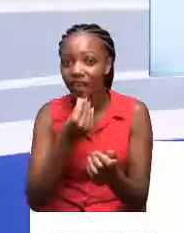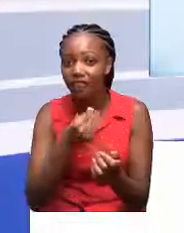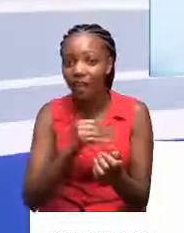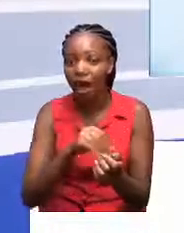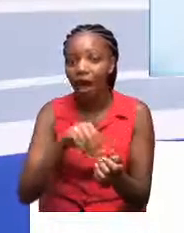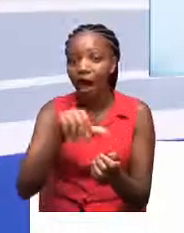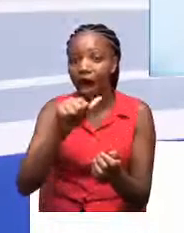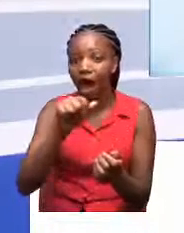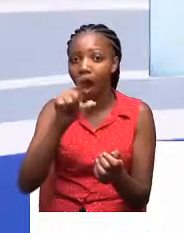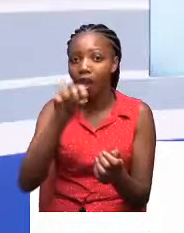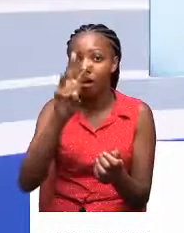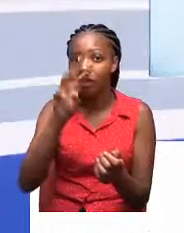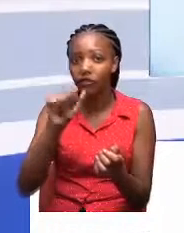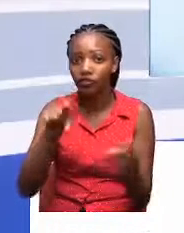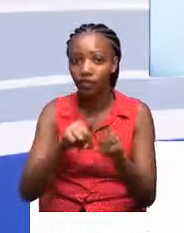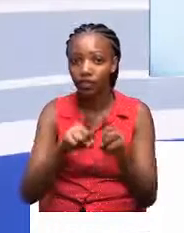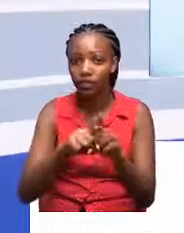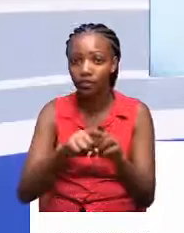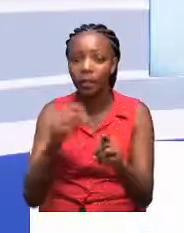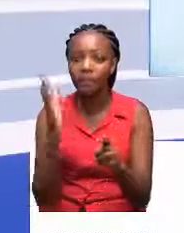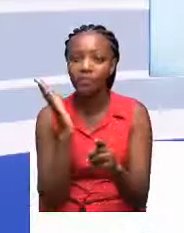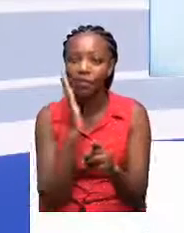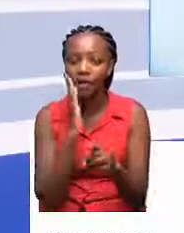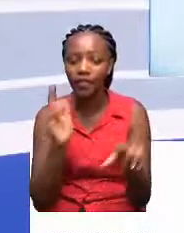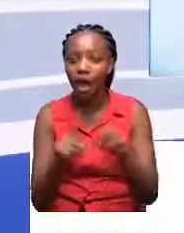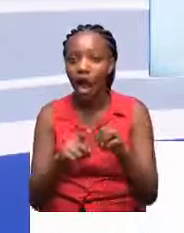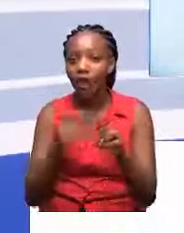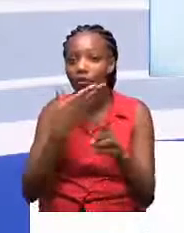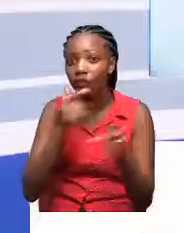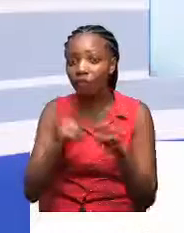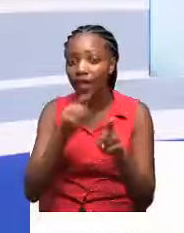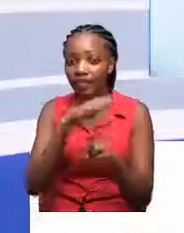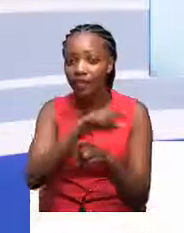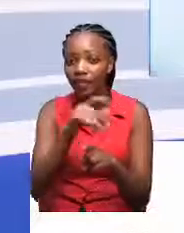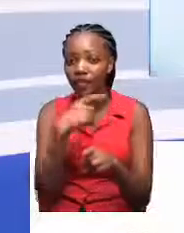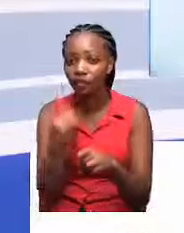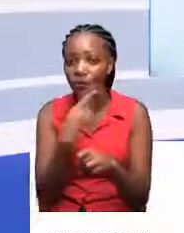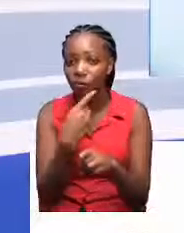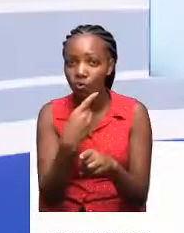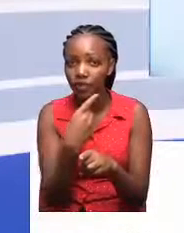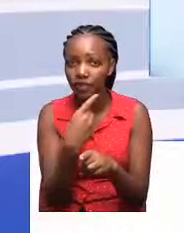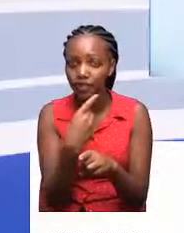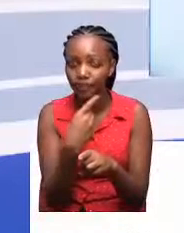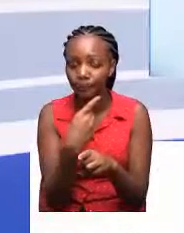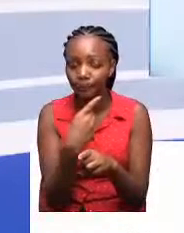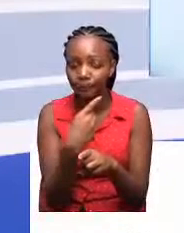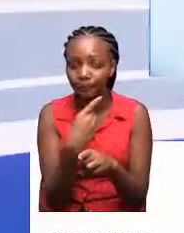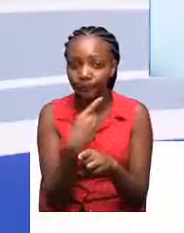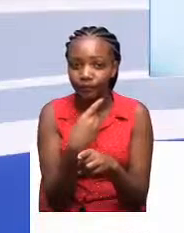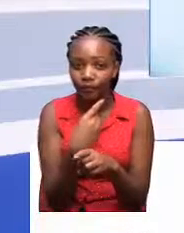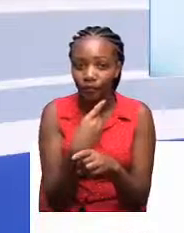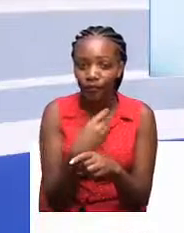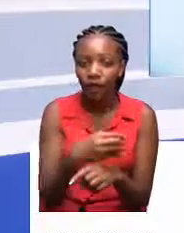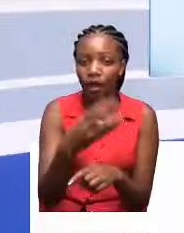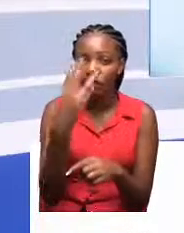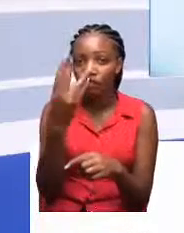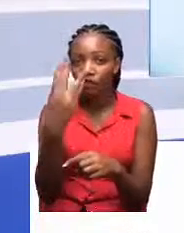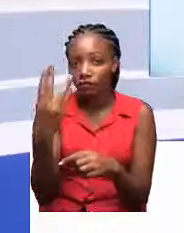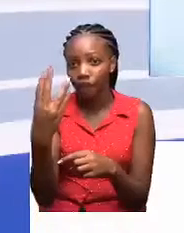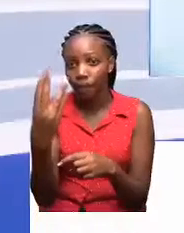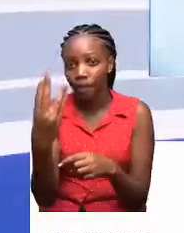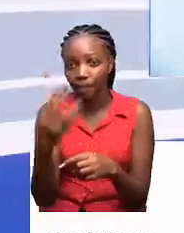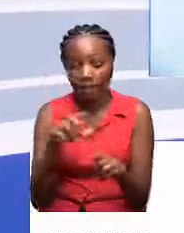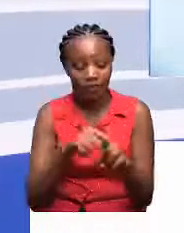Wafula, mamake Florence Wafula, kijana wao Joseph Wafula mwenye umri wa miaka 44 alitumwa na kampuni hiyo